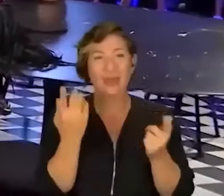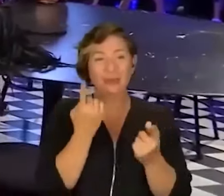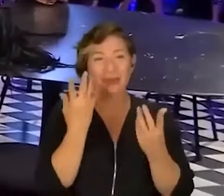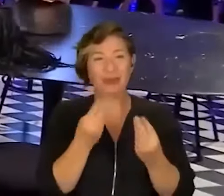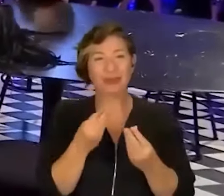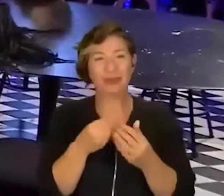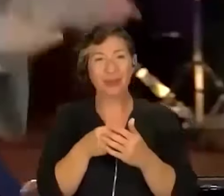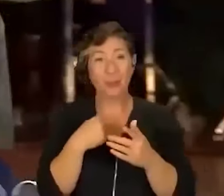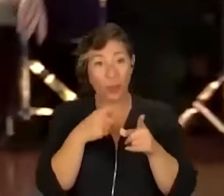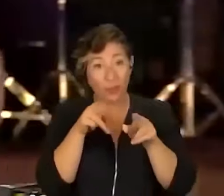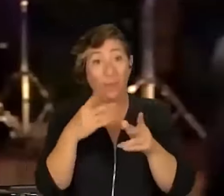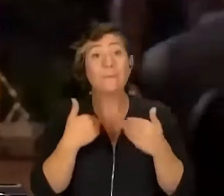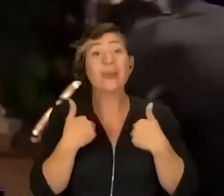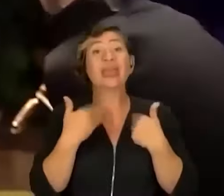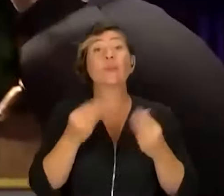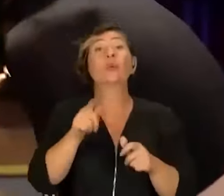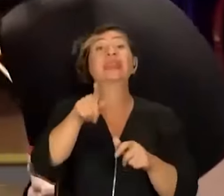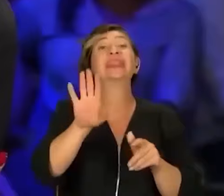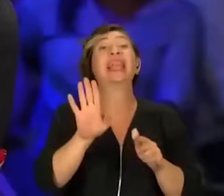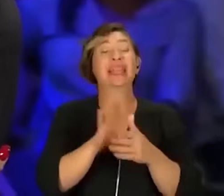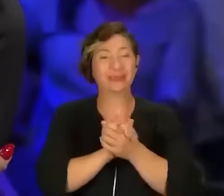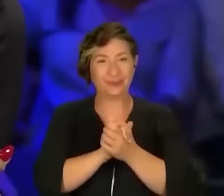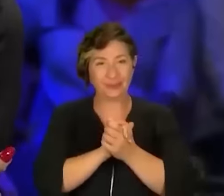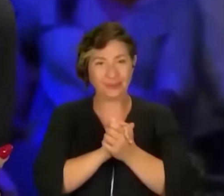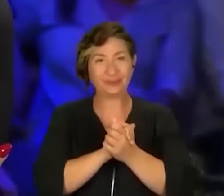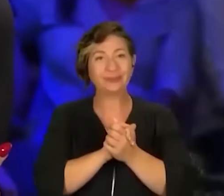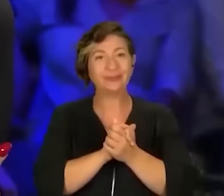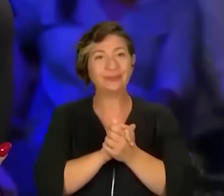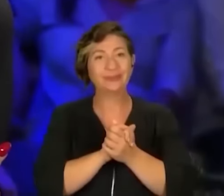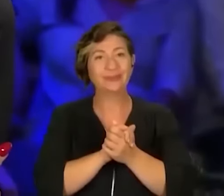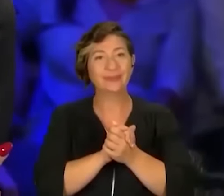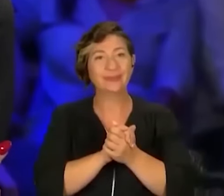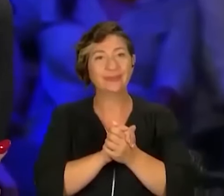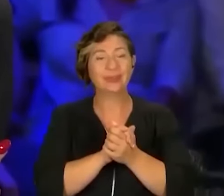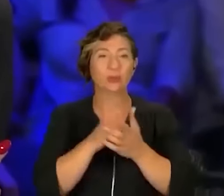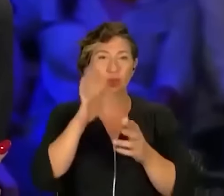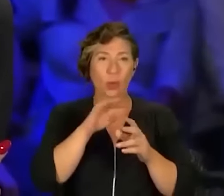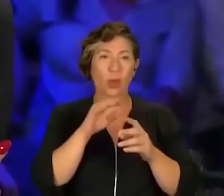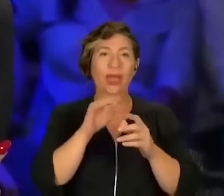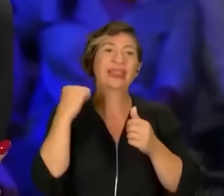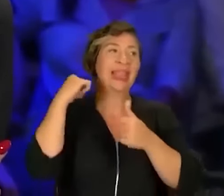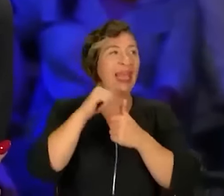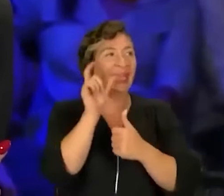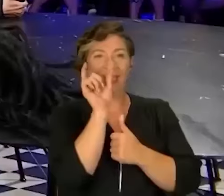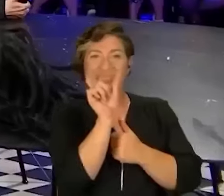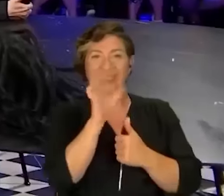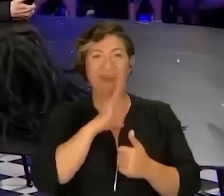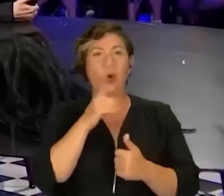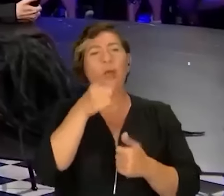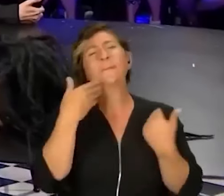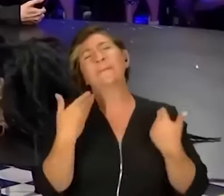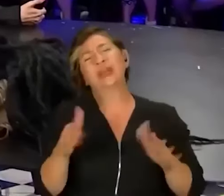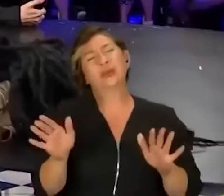şey olu ben öyle mi yapıyorum Allah aş ben yapıyorum ben Sen yapmıyorsun Evet peki sonra eee sonra da nakarata geçiyor ha O nakarata